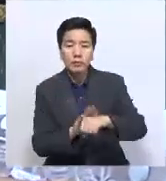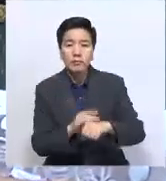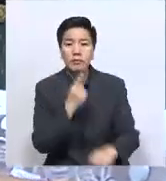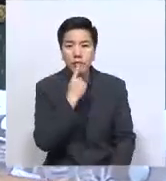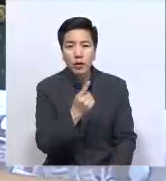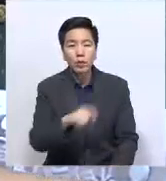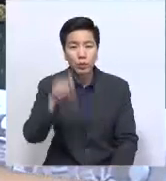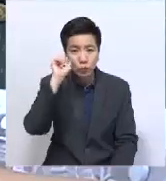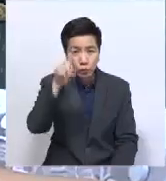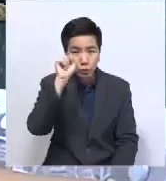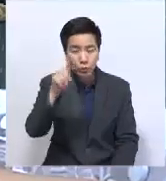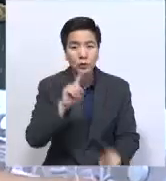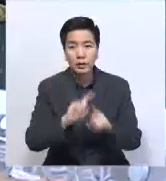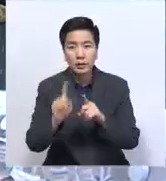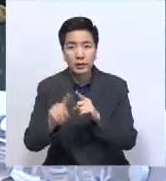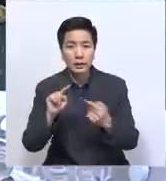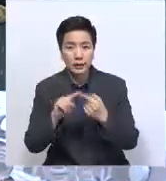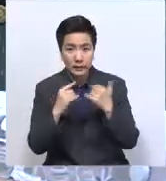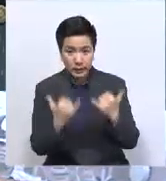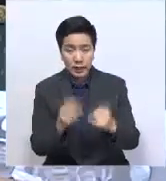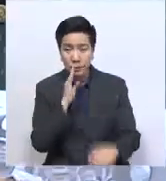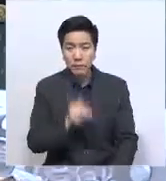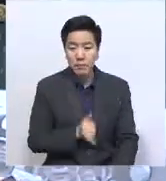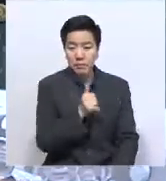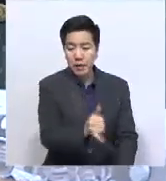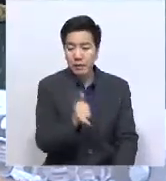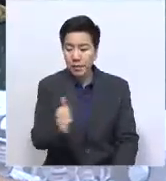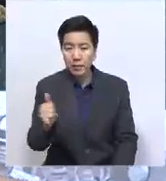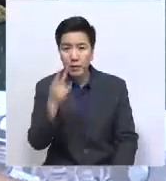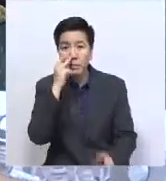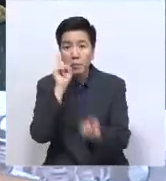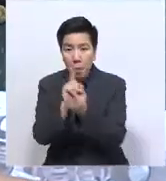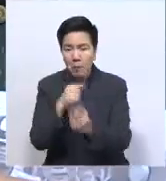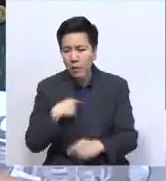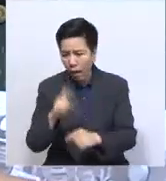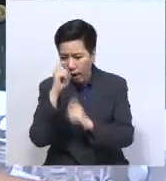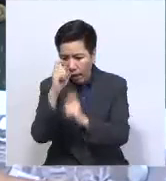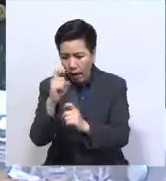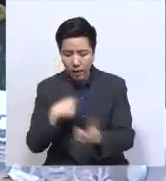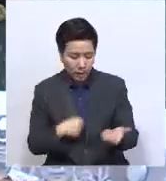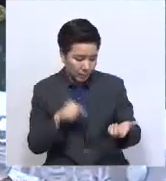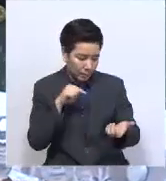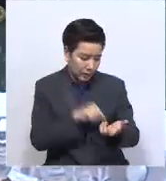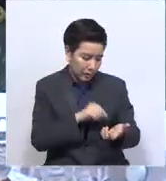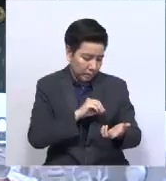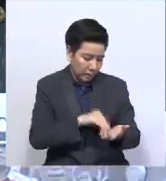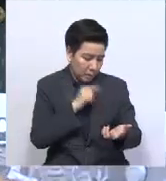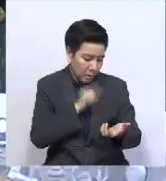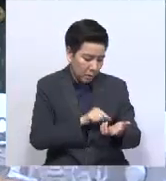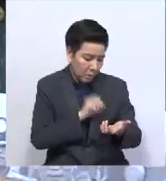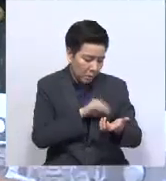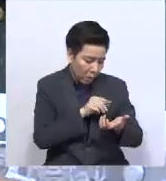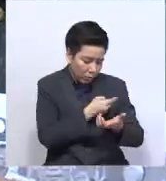ที่มีเหตุด่วนร้ายหรือถ้าเราไปในที่ต่างๆเราก็สามารถที่จะแจ้งได้ในกรณีที่เรา